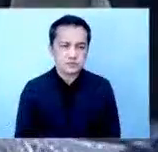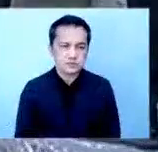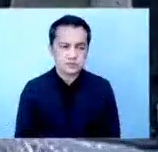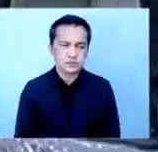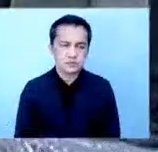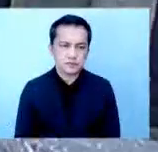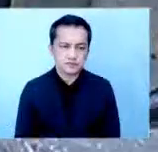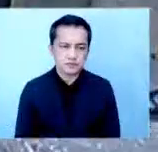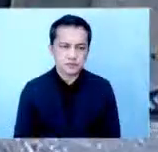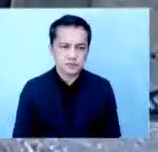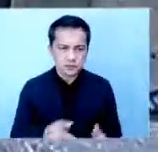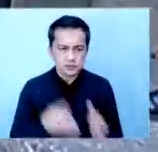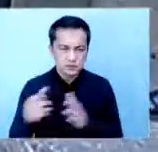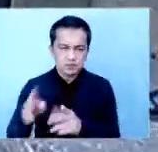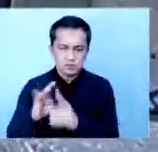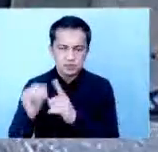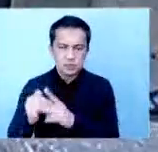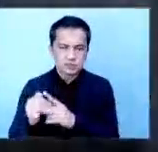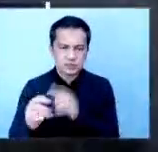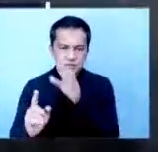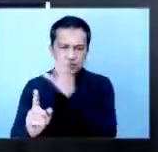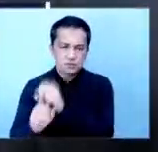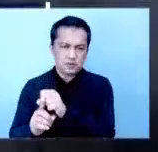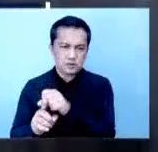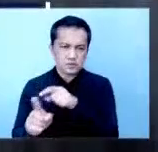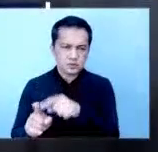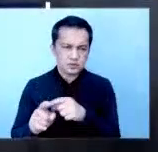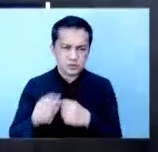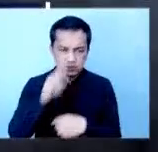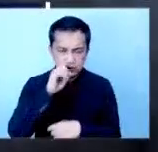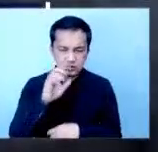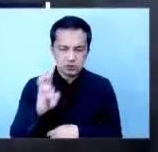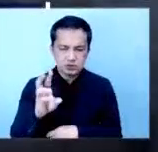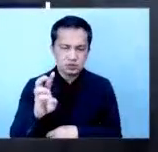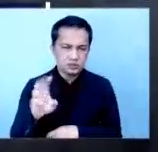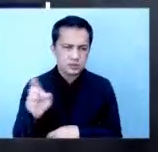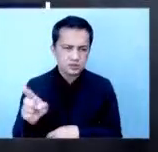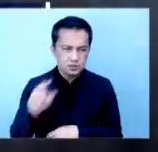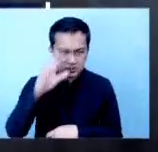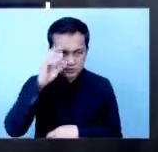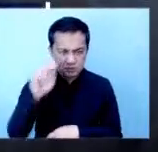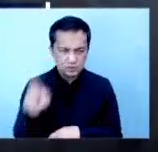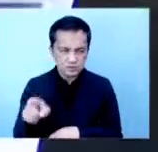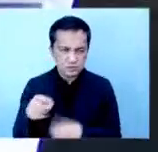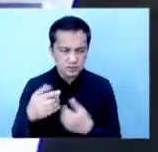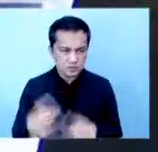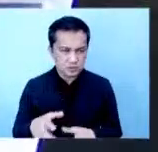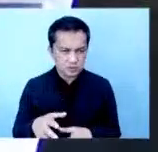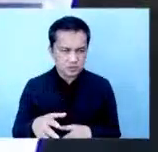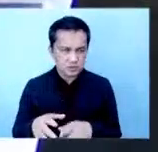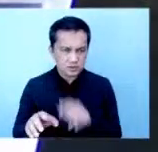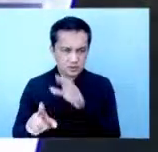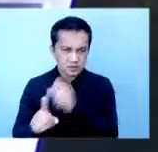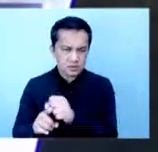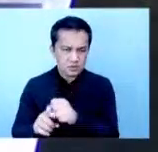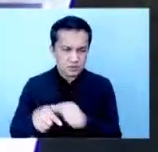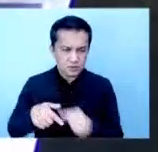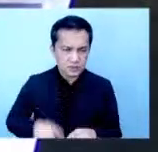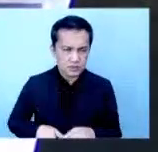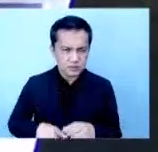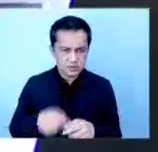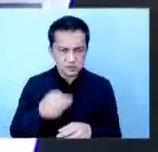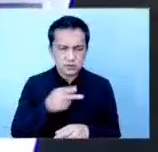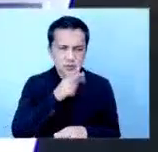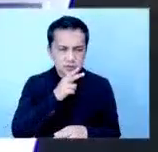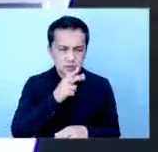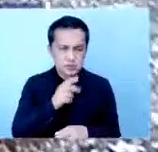Sa kabilang barangay naman, inaresto naman ang 16 anyos na lalaking ito matapos mahulihan ng baril at hinihinalang siya buo